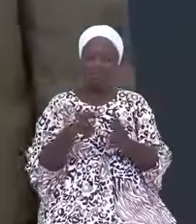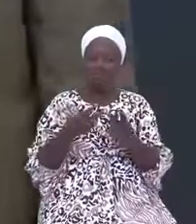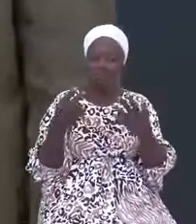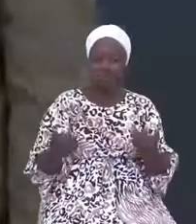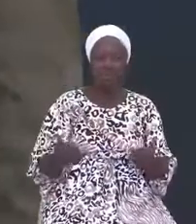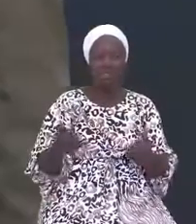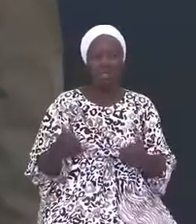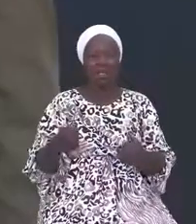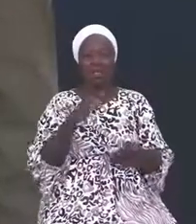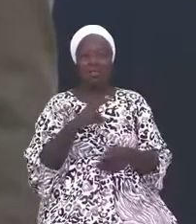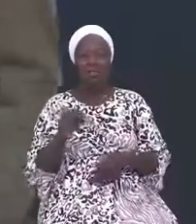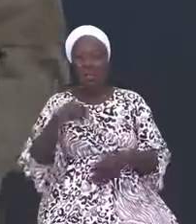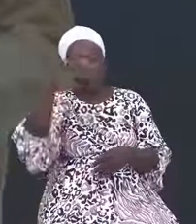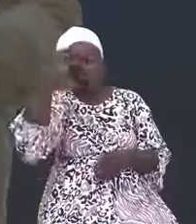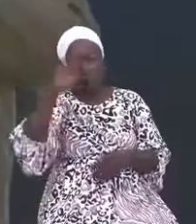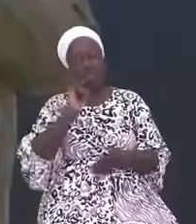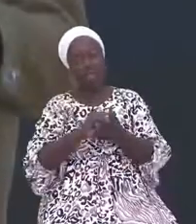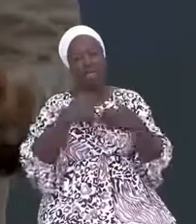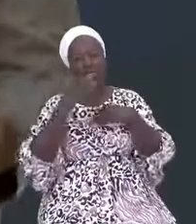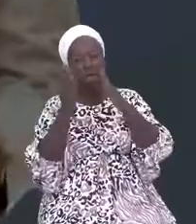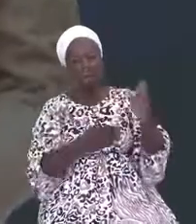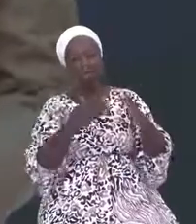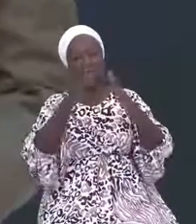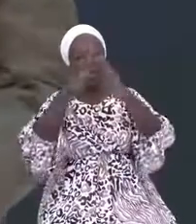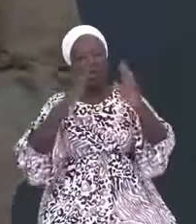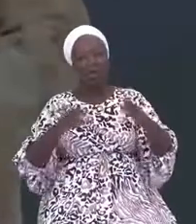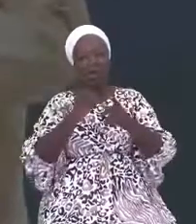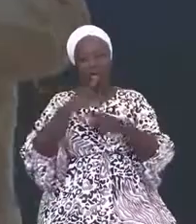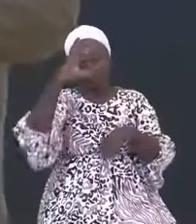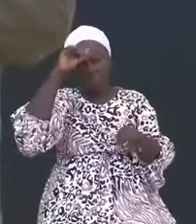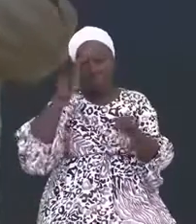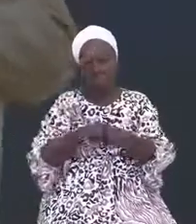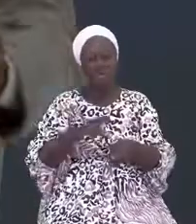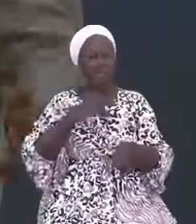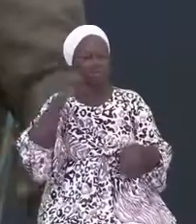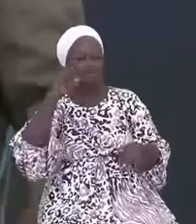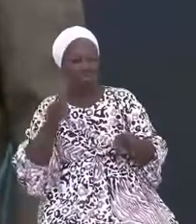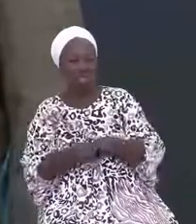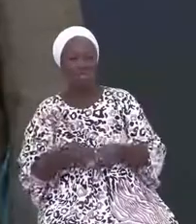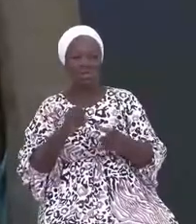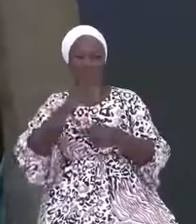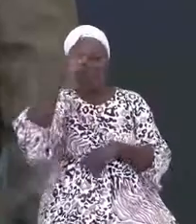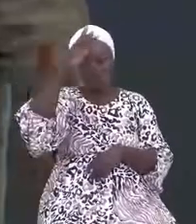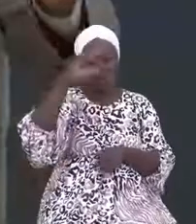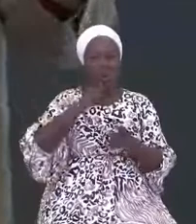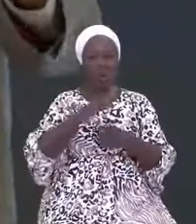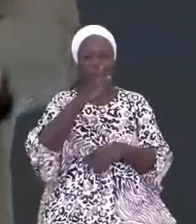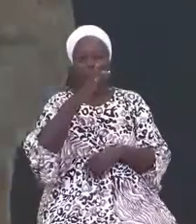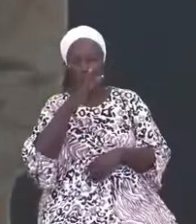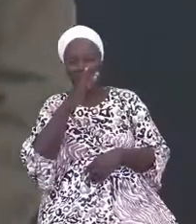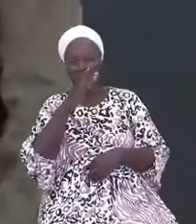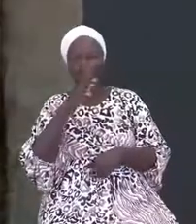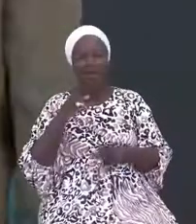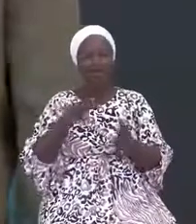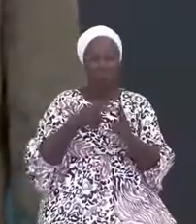en vérité une personne qui est quitte ayant quitté à cause de moi et à cause de la Bonne Nouvelle sa maison ou ses frères ou sœurs